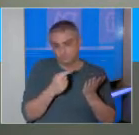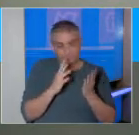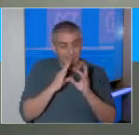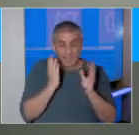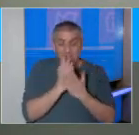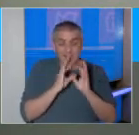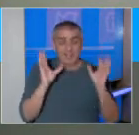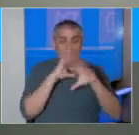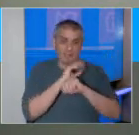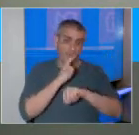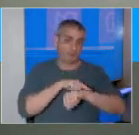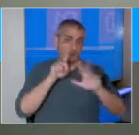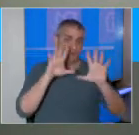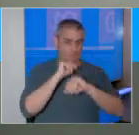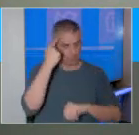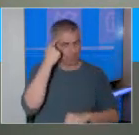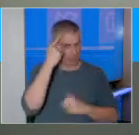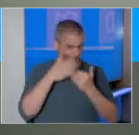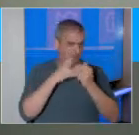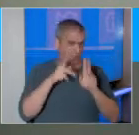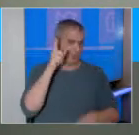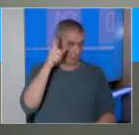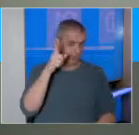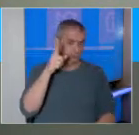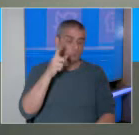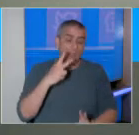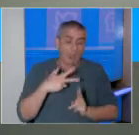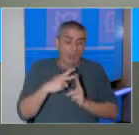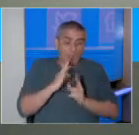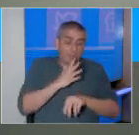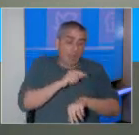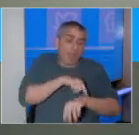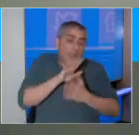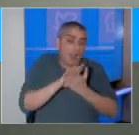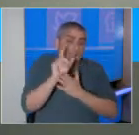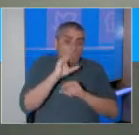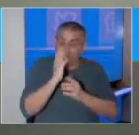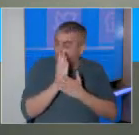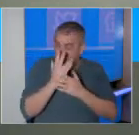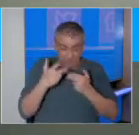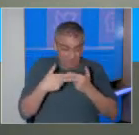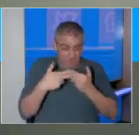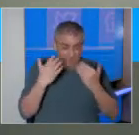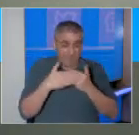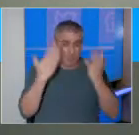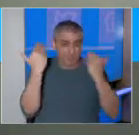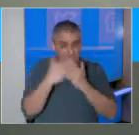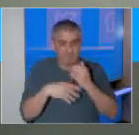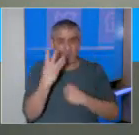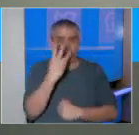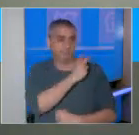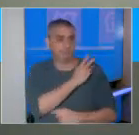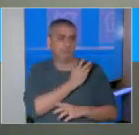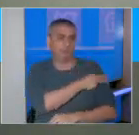מתחילת שעות הערב למעשה, מאזור 7 בערב, הם יודעים על החתונה הזאת, רק לאחר 11 בלילה, כשהחתונה כבר לקראת סיום, נכנסים 4